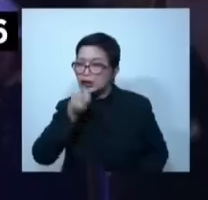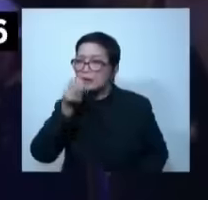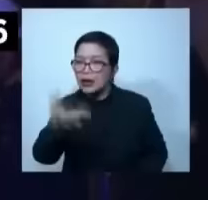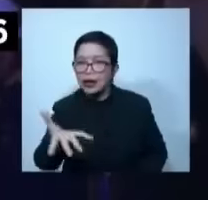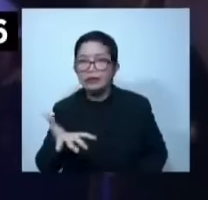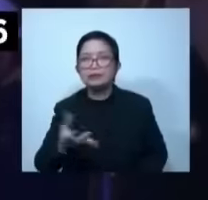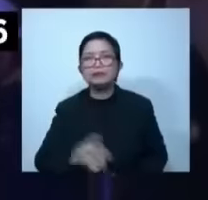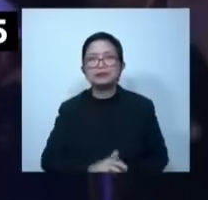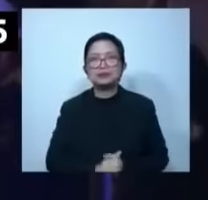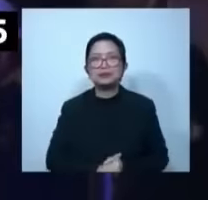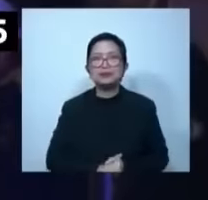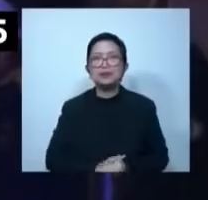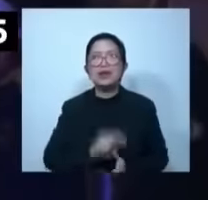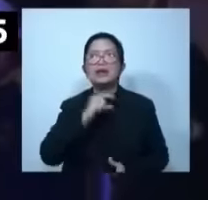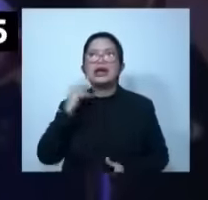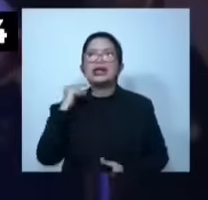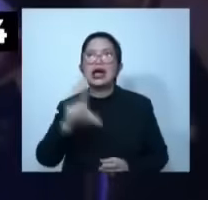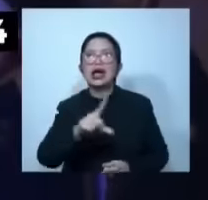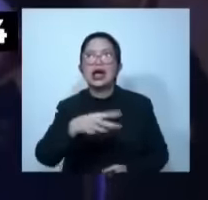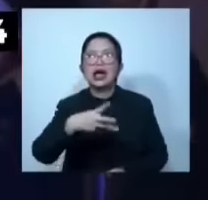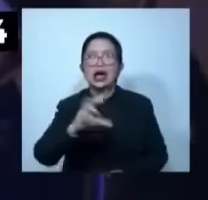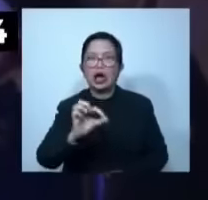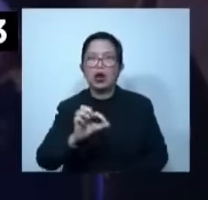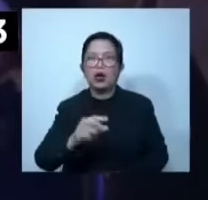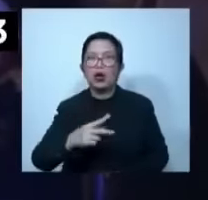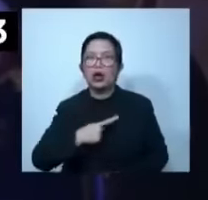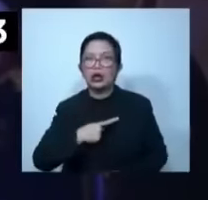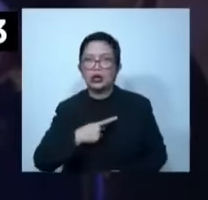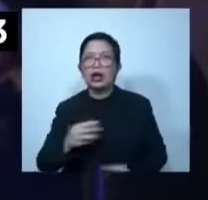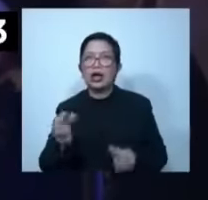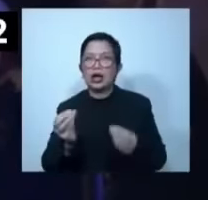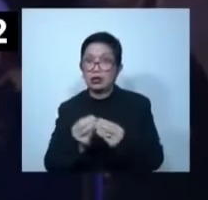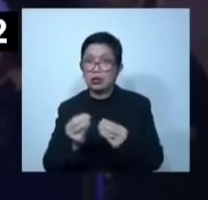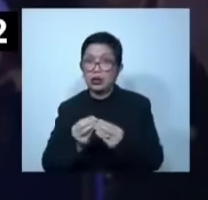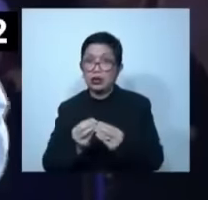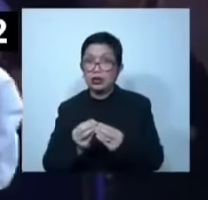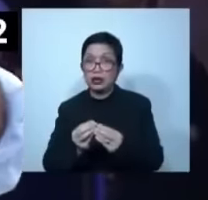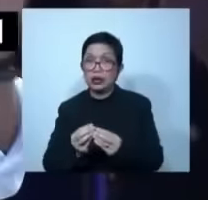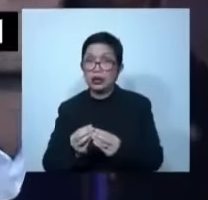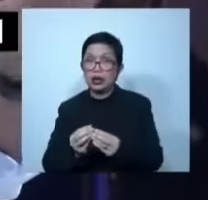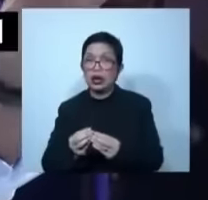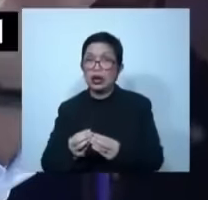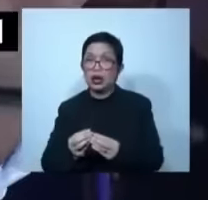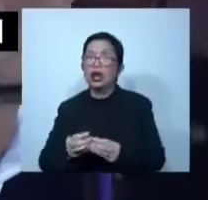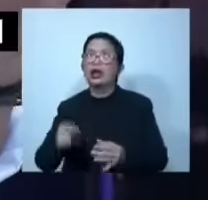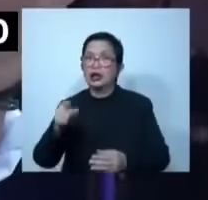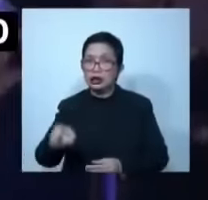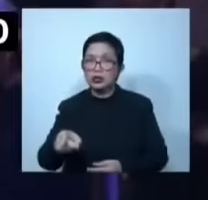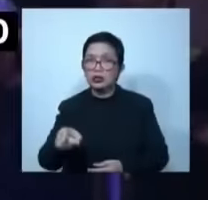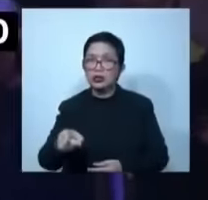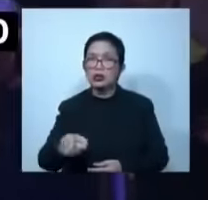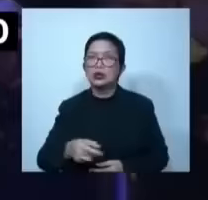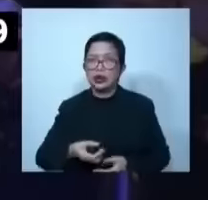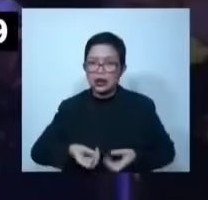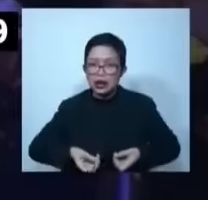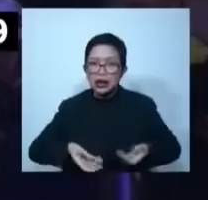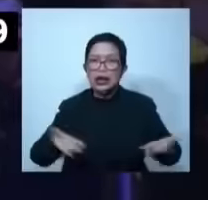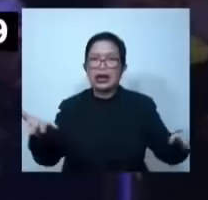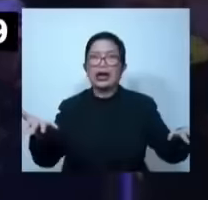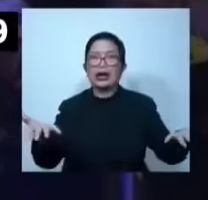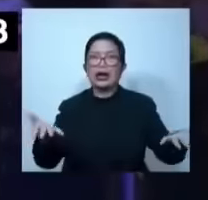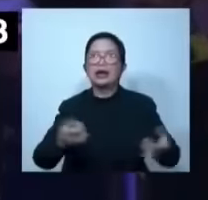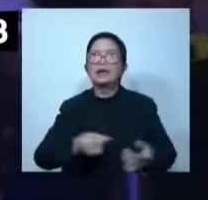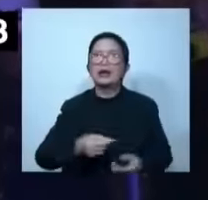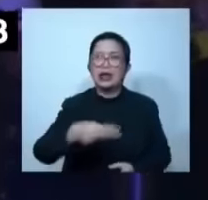kepada Pendeta Leo, kami akan bangunkan itu dan kami akan kerahkan seluruh Indonesia bahwa satu